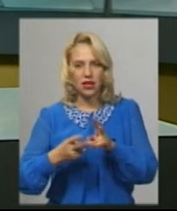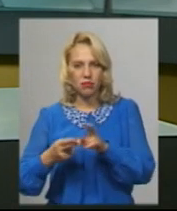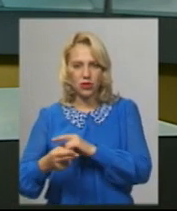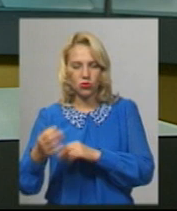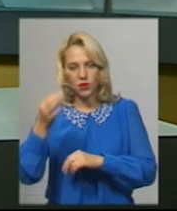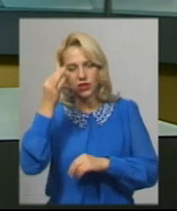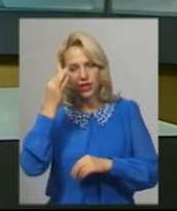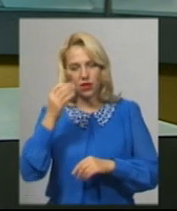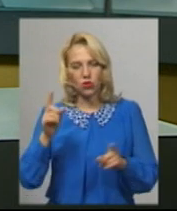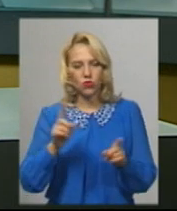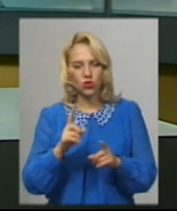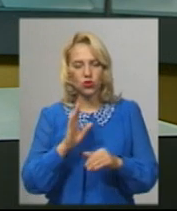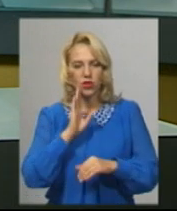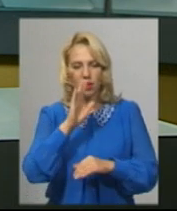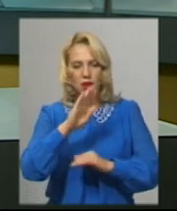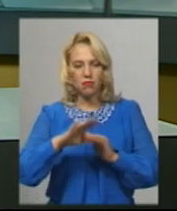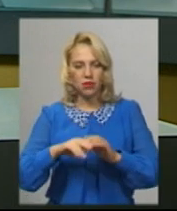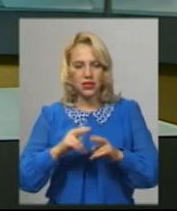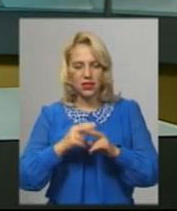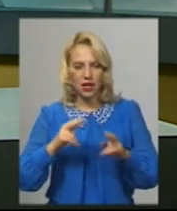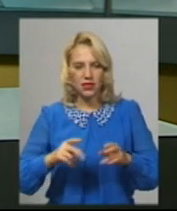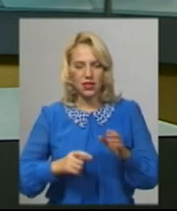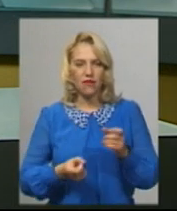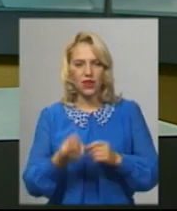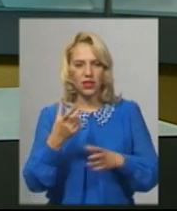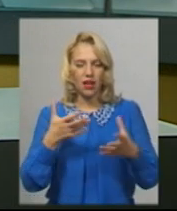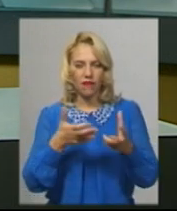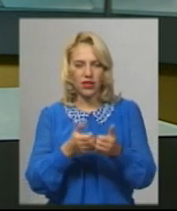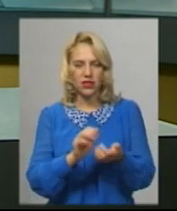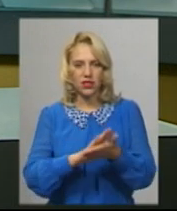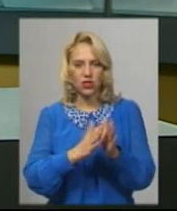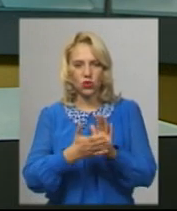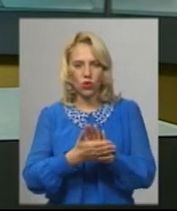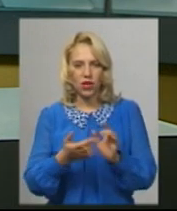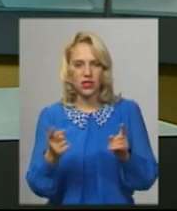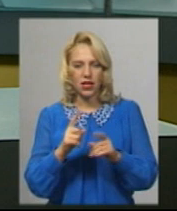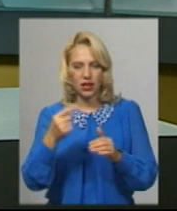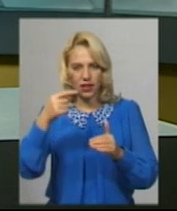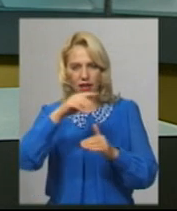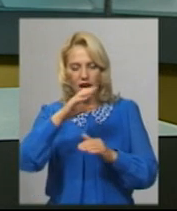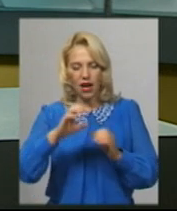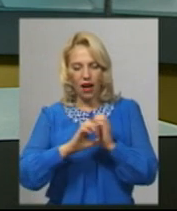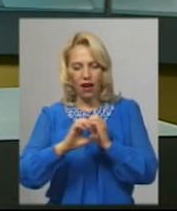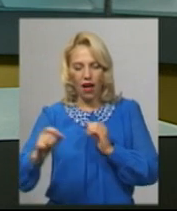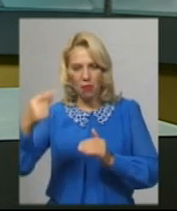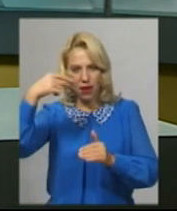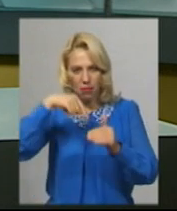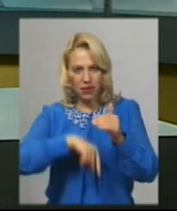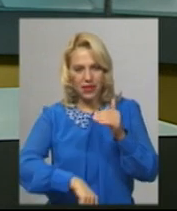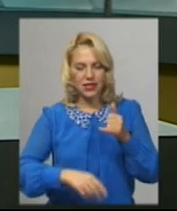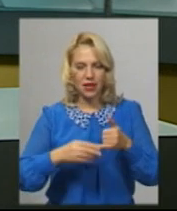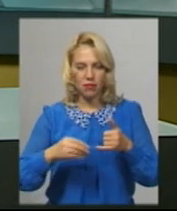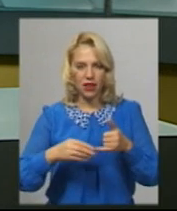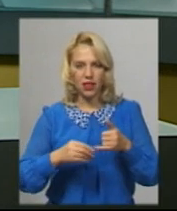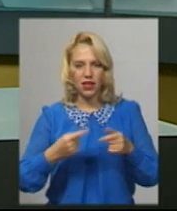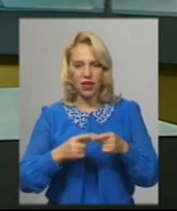ранку на підстанціях аварійна ситуація виникла на високовольтних кабелях, які знаходяться під землею. Через це знеструмило контактні мережі,